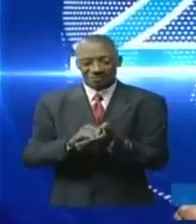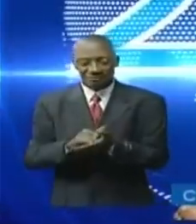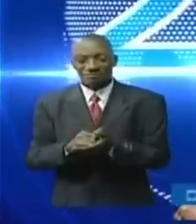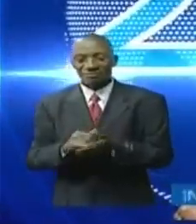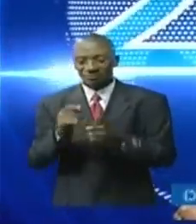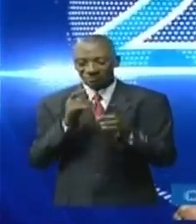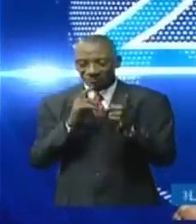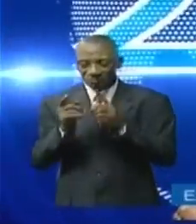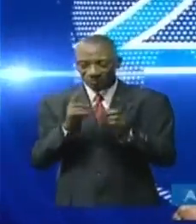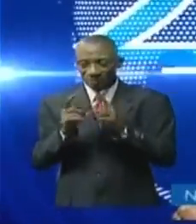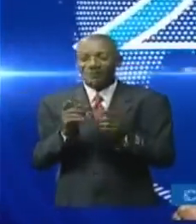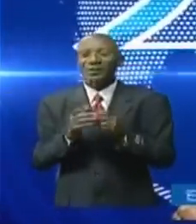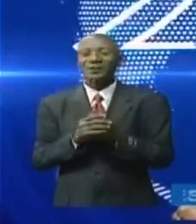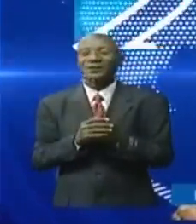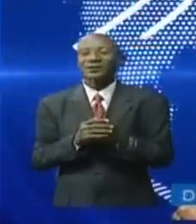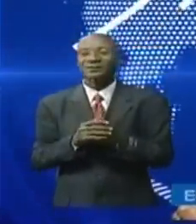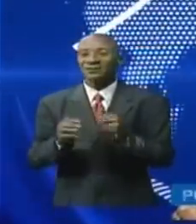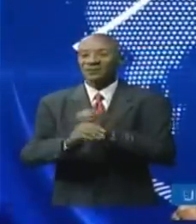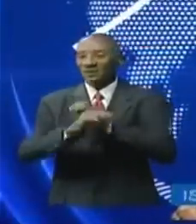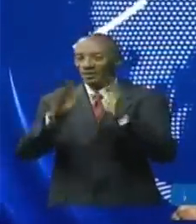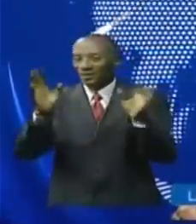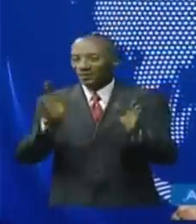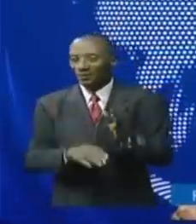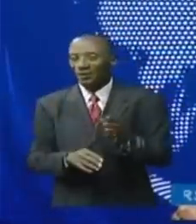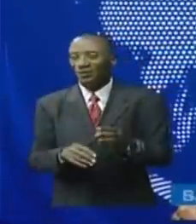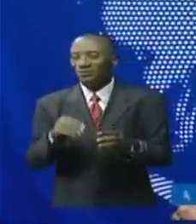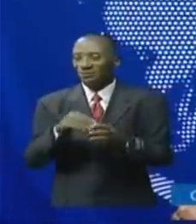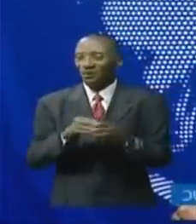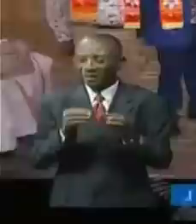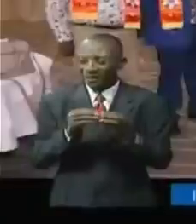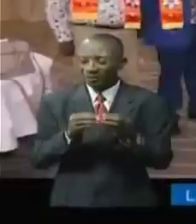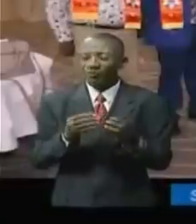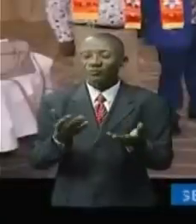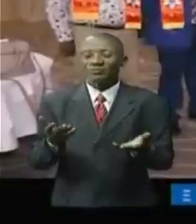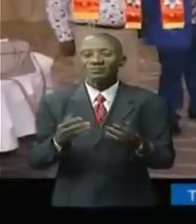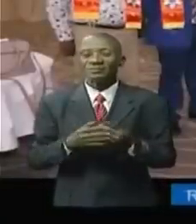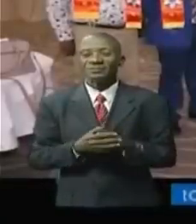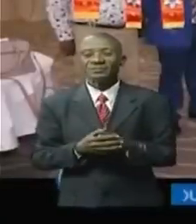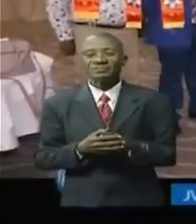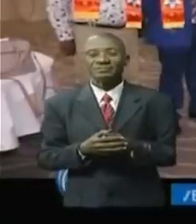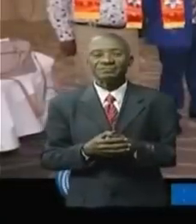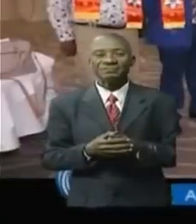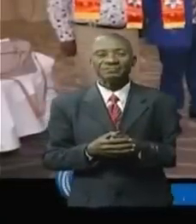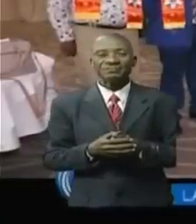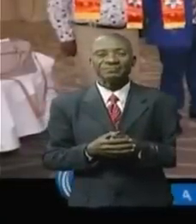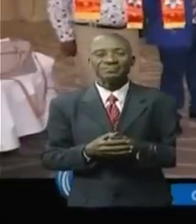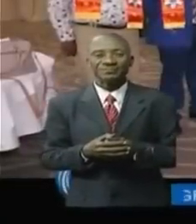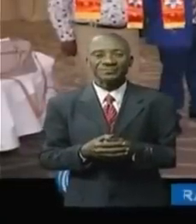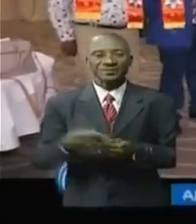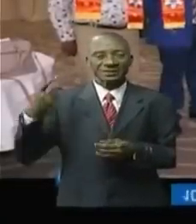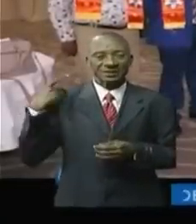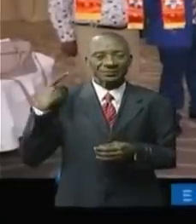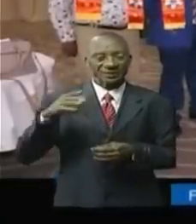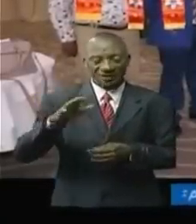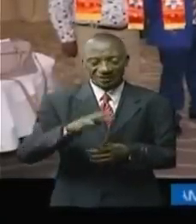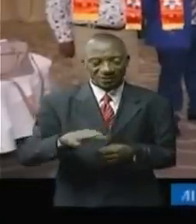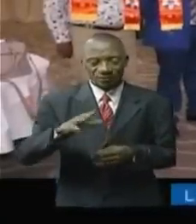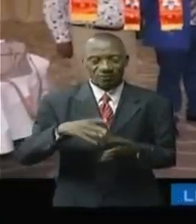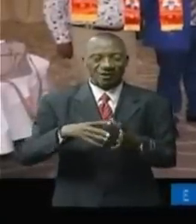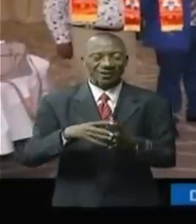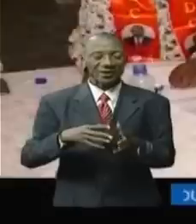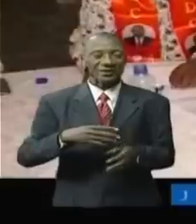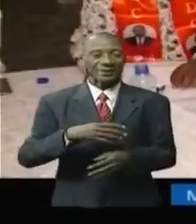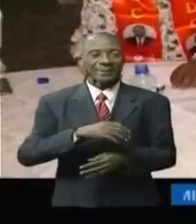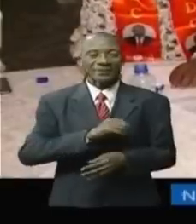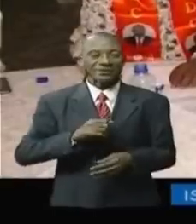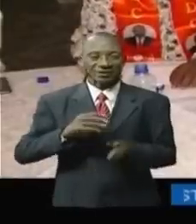politique condamnent cet acte et affirment leur soutien à l'armée. Députés nationaux et sénateurs du regroupement